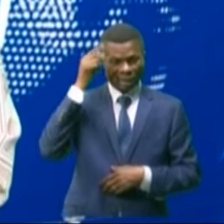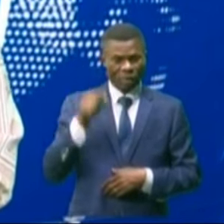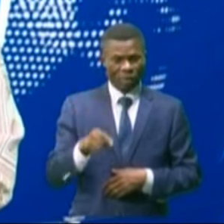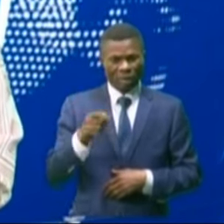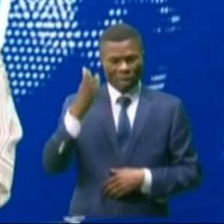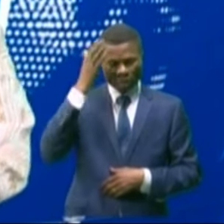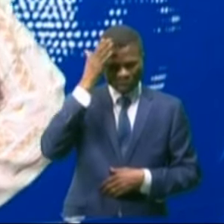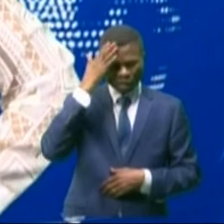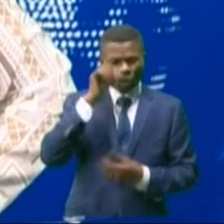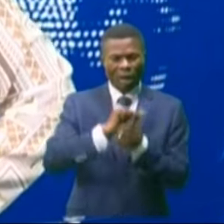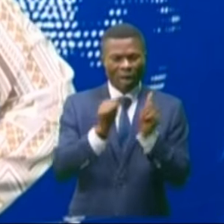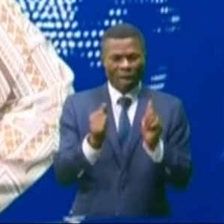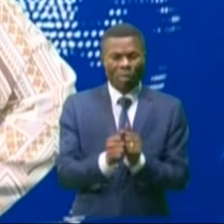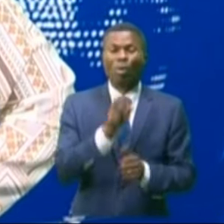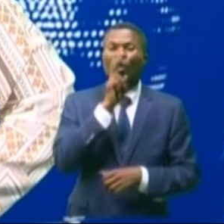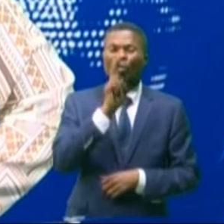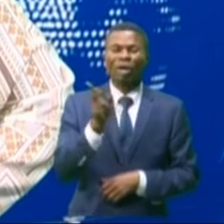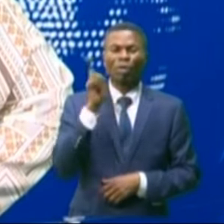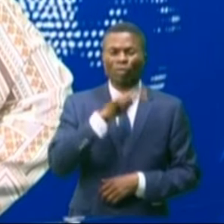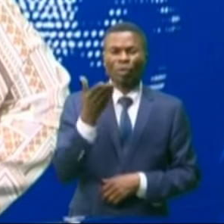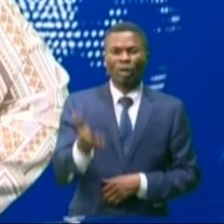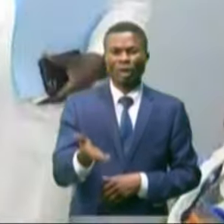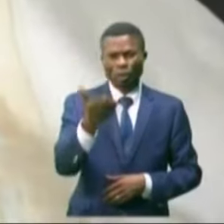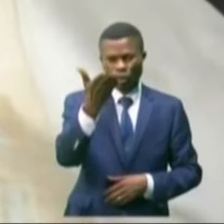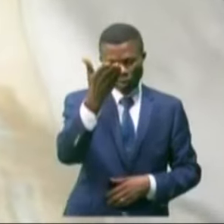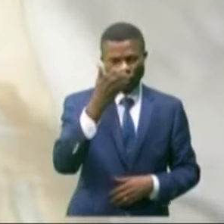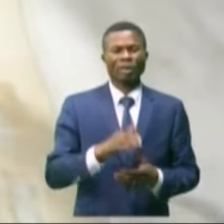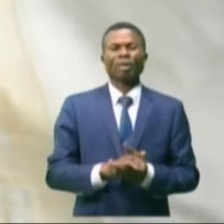pour s'en rendre compte. Images et commentaires.